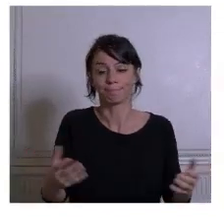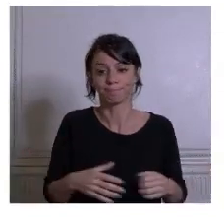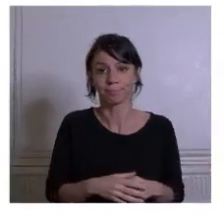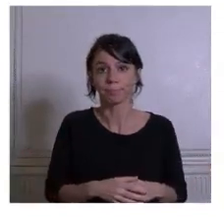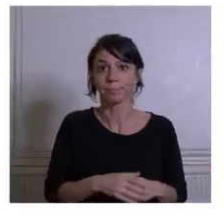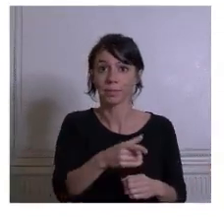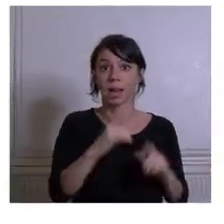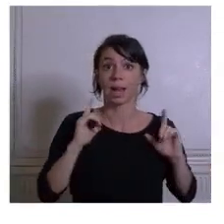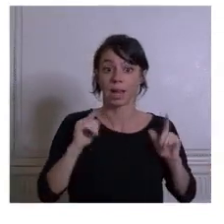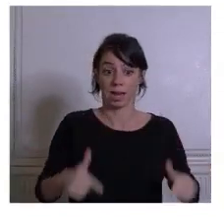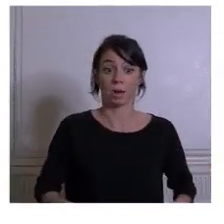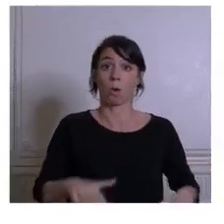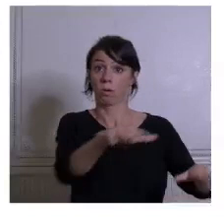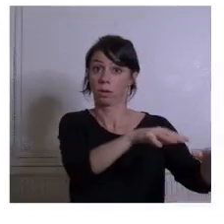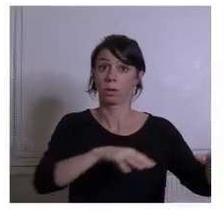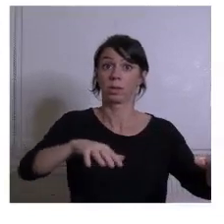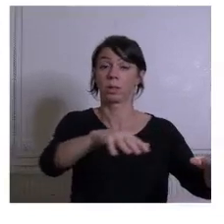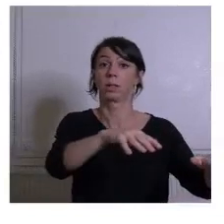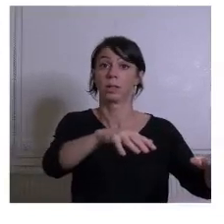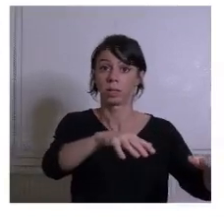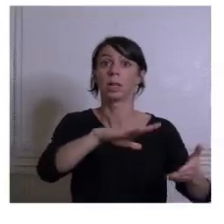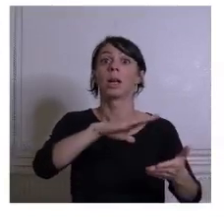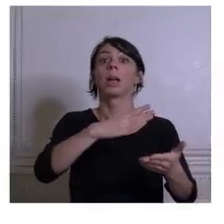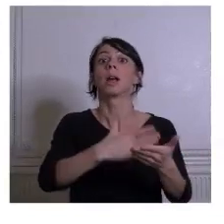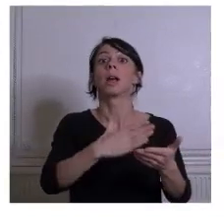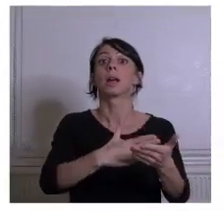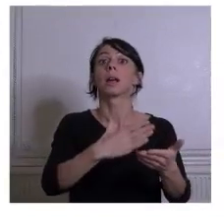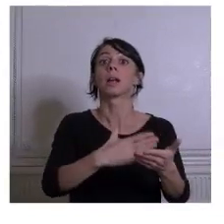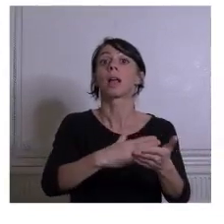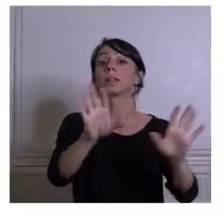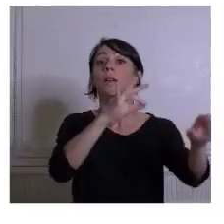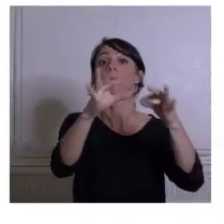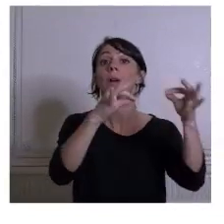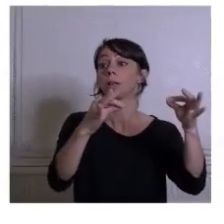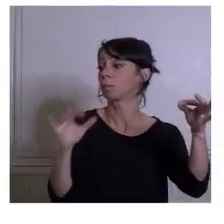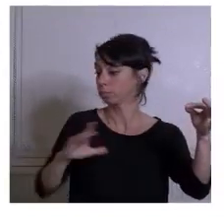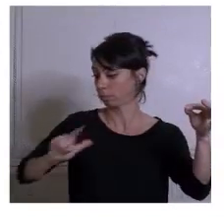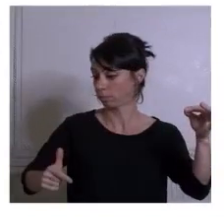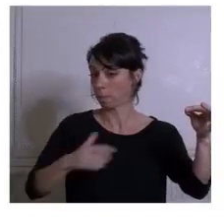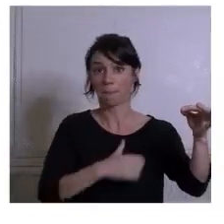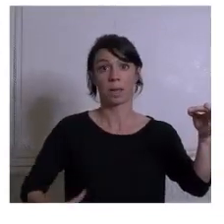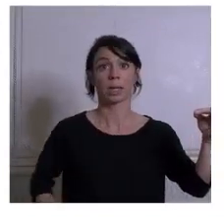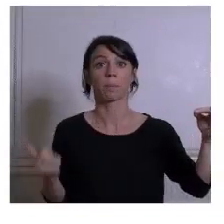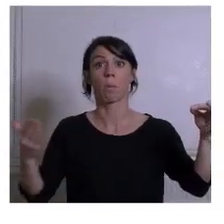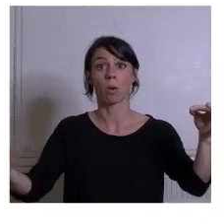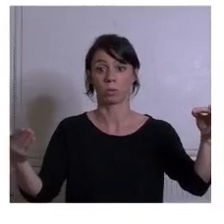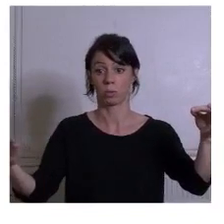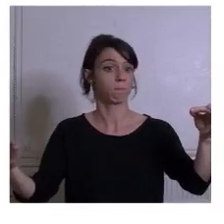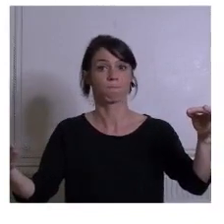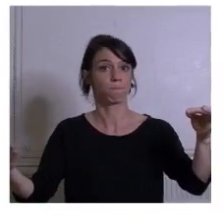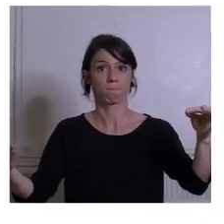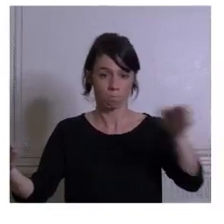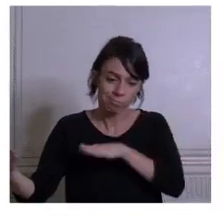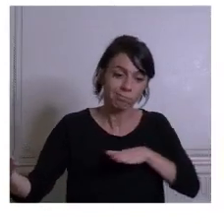publique Carder conseil d'administration. C'est Madame De Marco. Très bien. Et la commission d'examen des contrats de concession. Madame